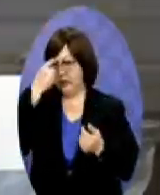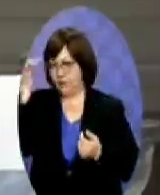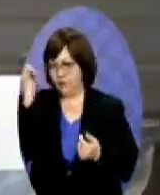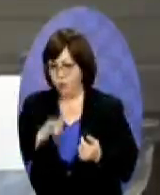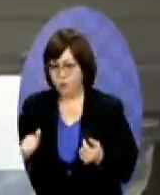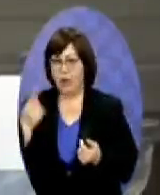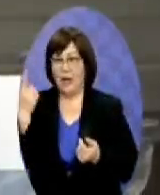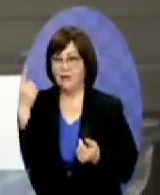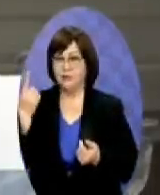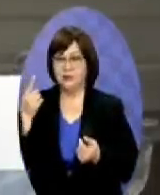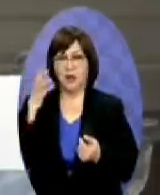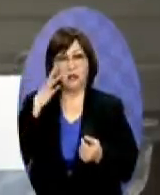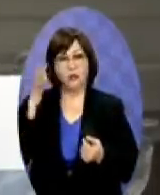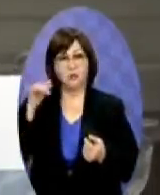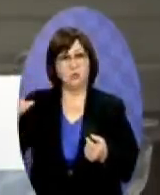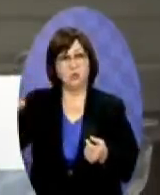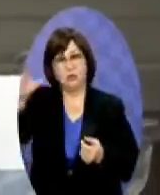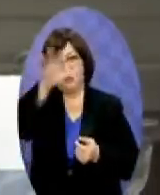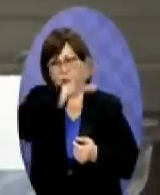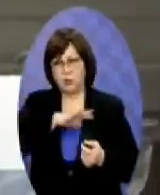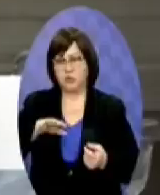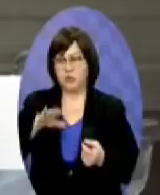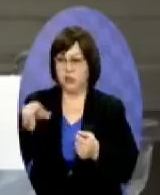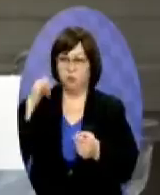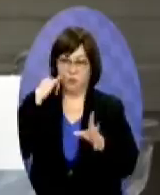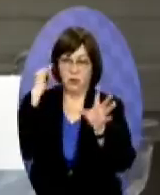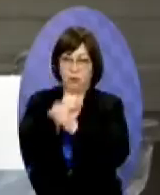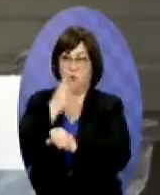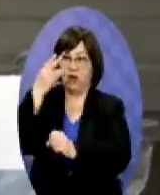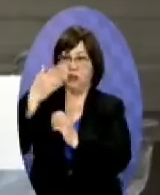орнуудтай энэ аюулын эсрэг хамтран ажиллах ёстой юм.